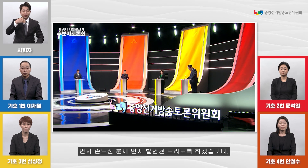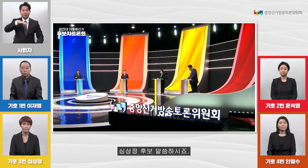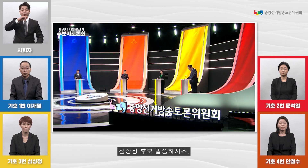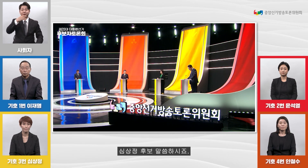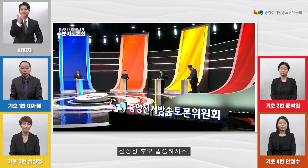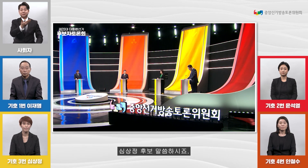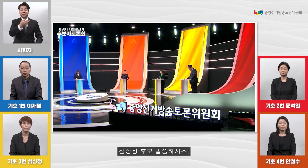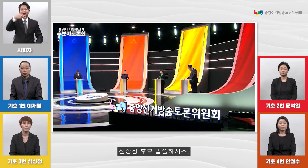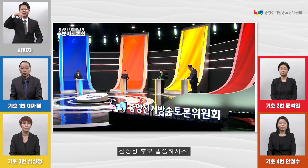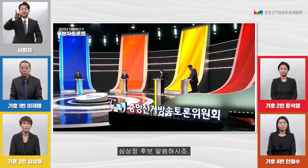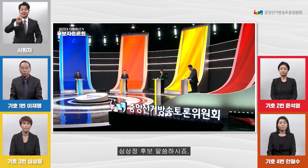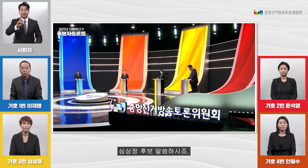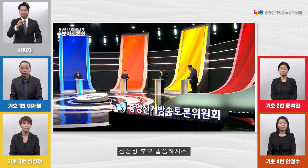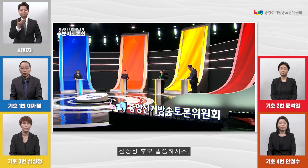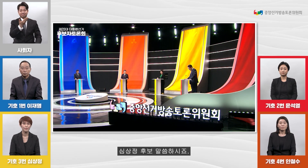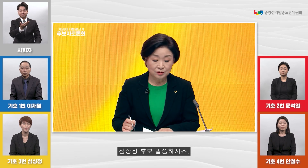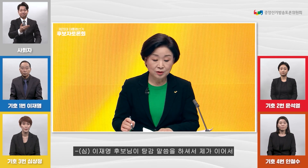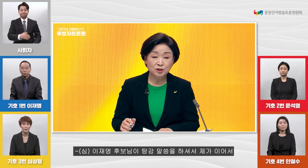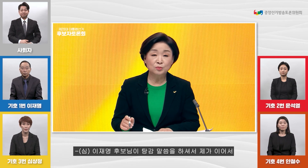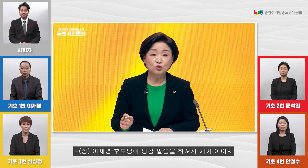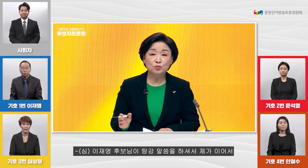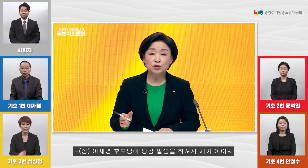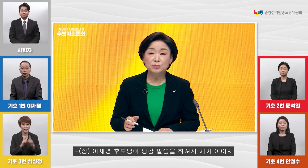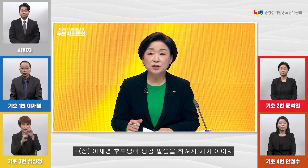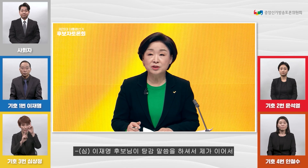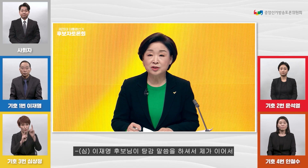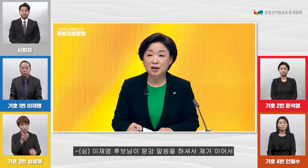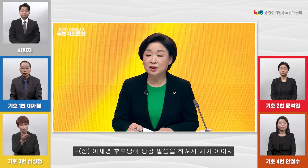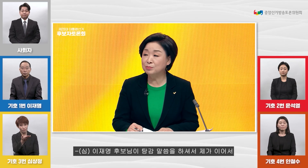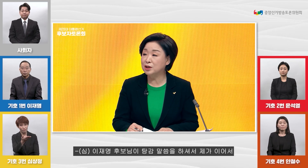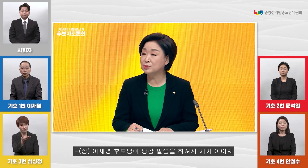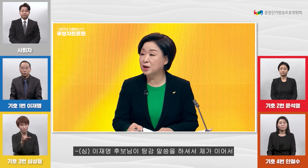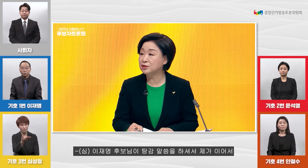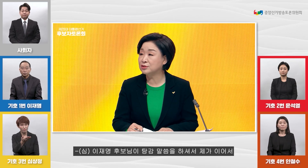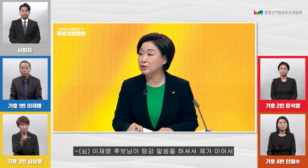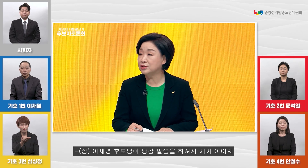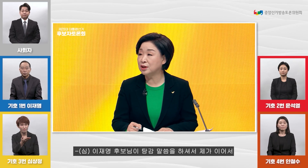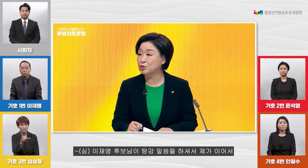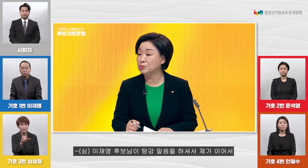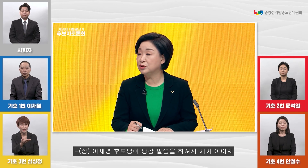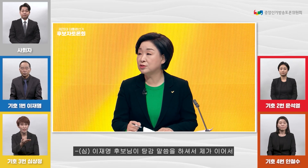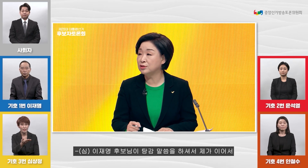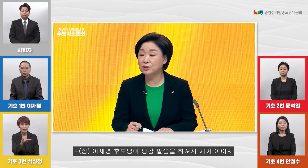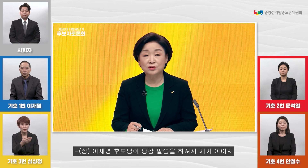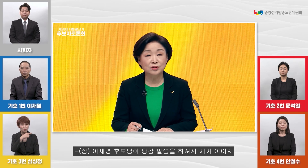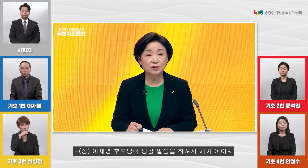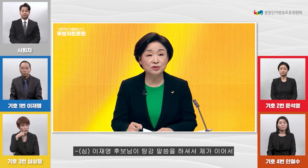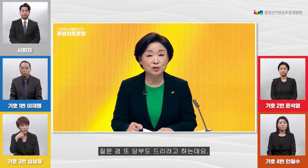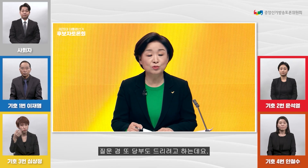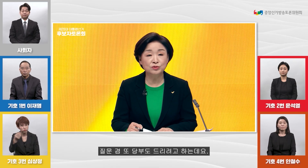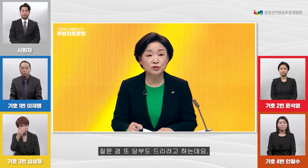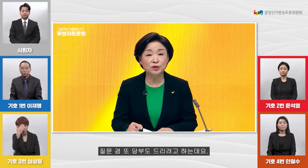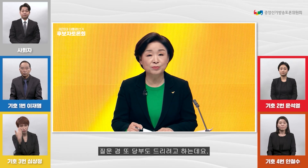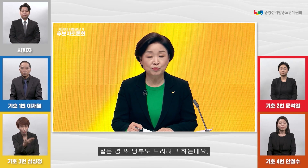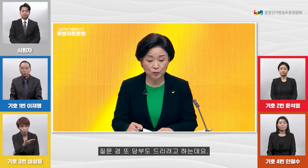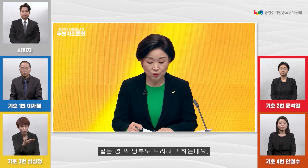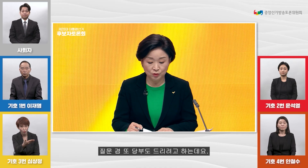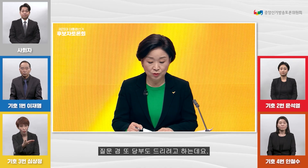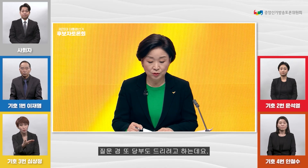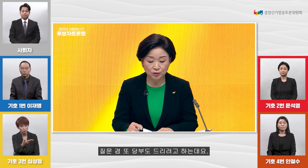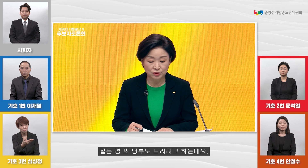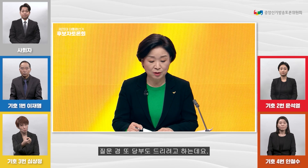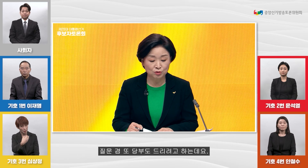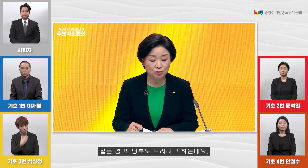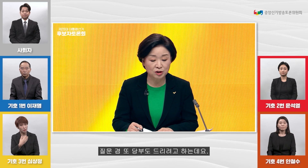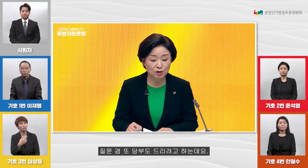하겠습니다. 심상정 후보 말씀하시죠. 네. 그 이재명 후보님이 이제 탕감 말씀을 하셔서 제가 좀 이어서 질문 겸